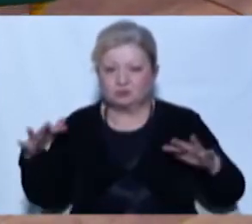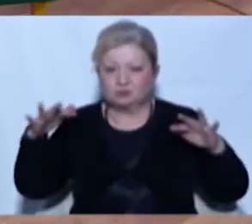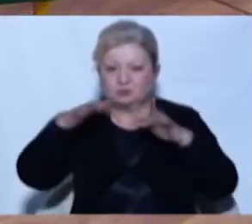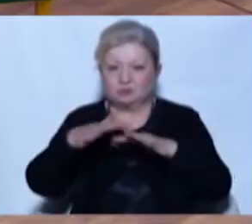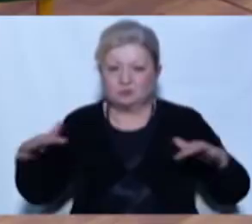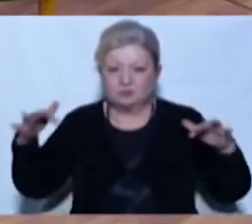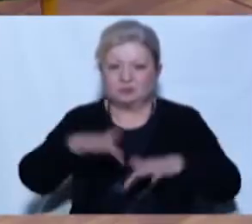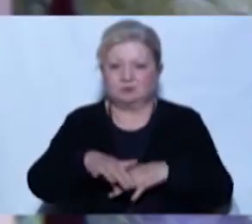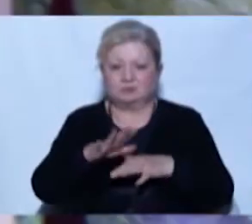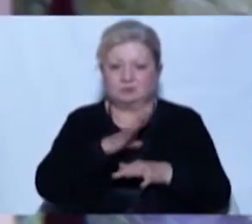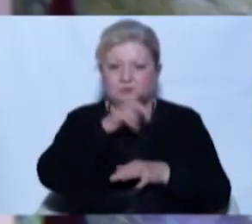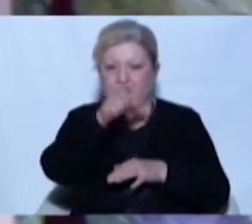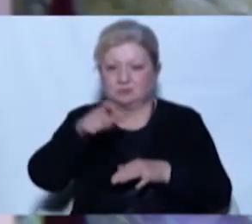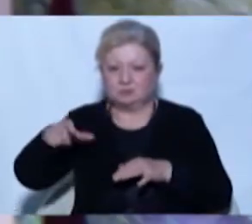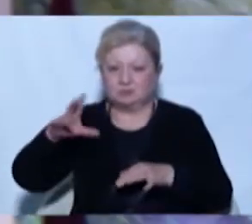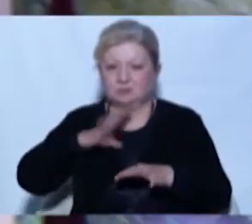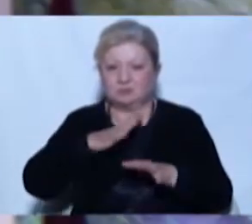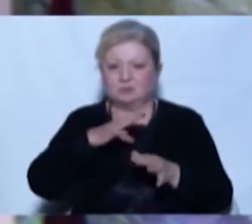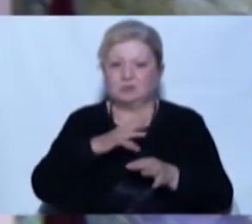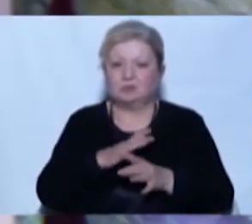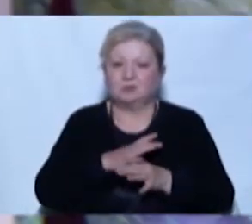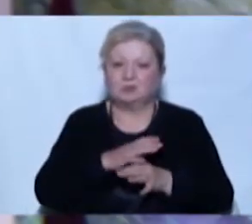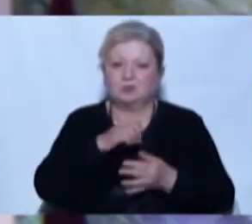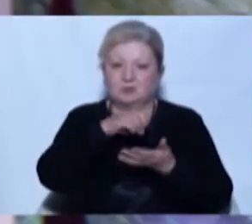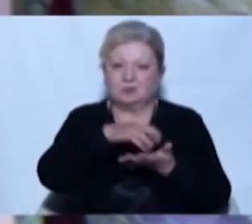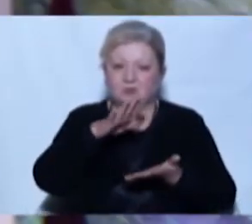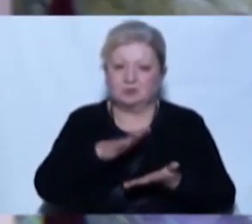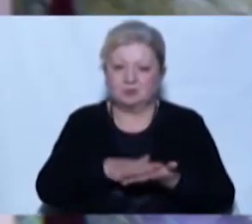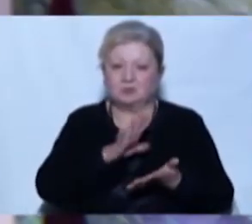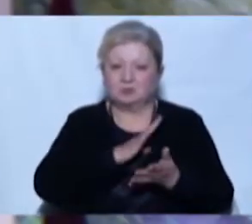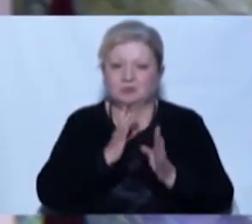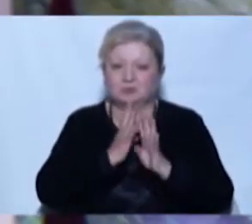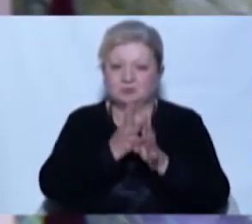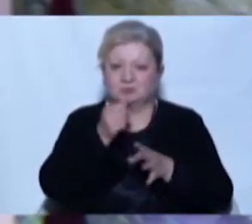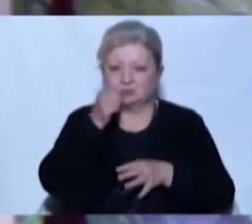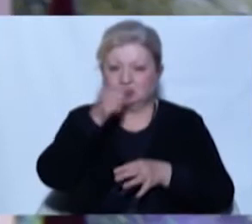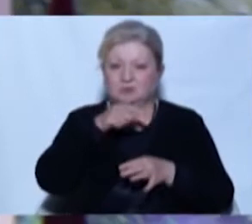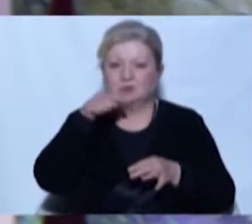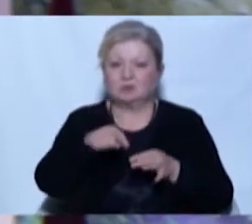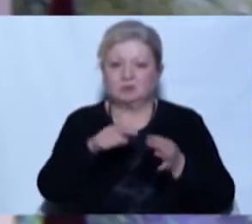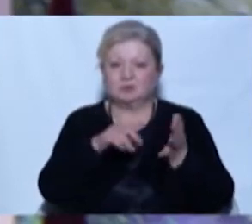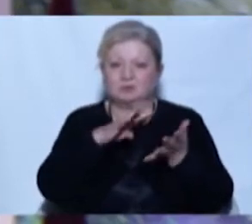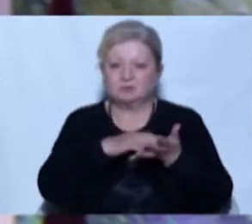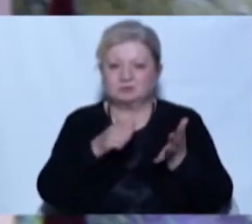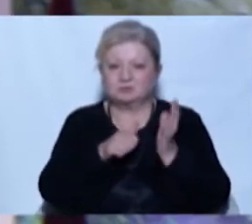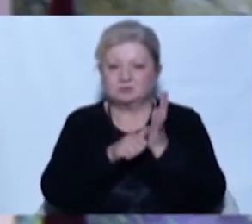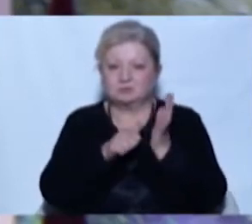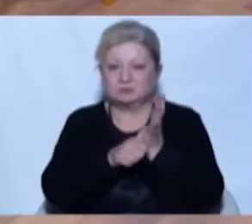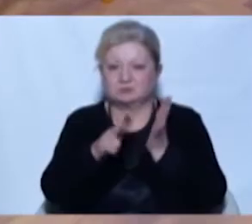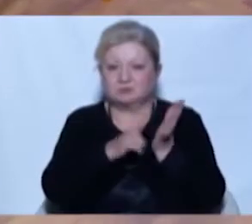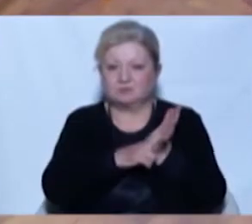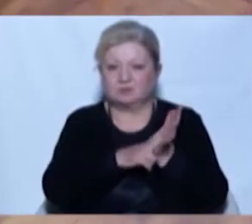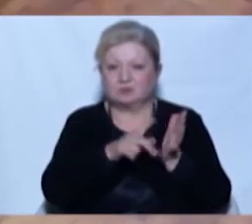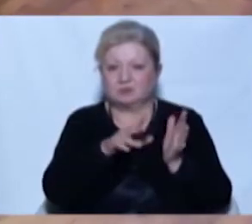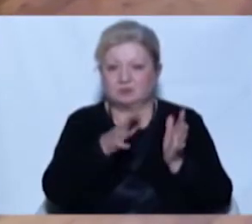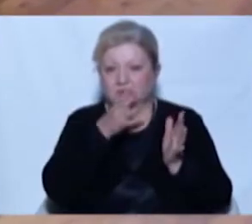დემოკრატიულად განწყობილი ძალები და აღნიშნეს რიგითი წლისთავი 1968 წლის დემოკრატიული